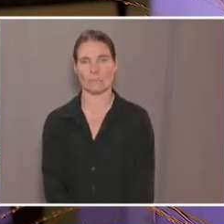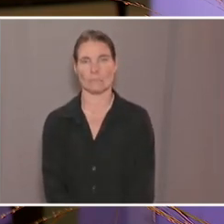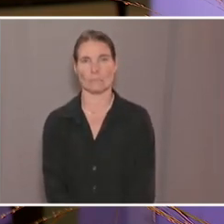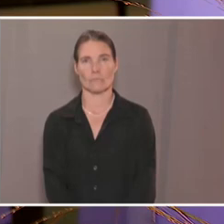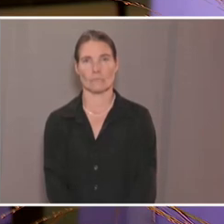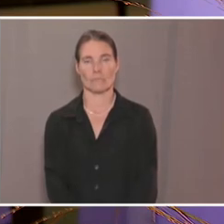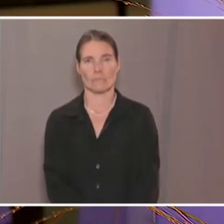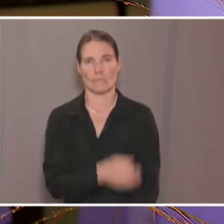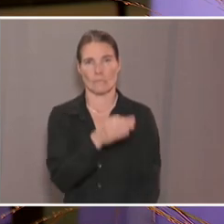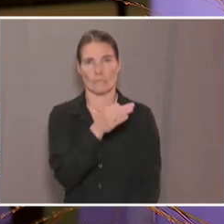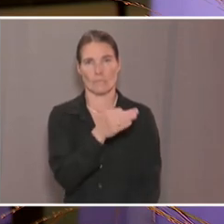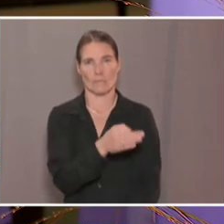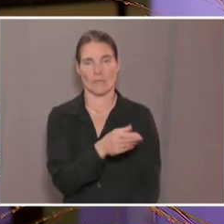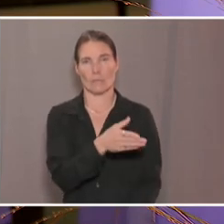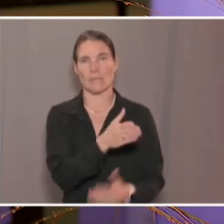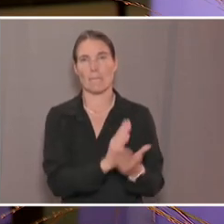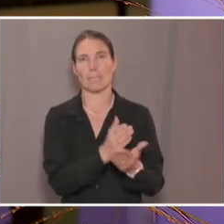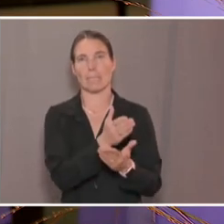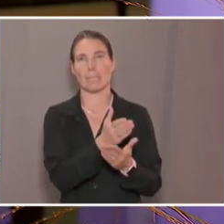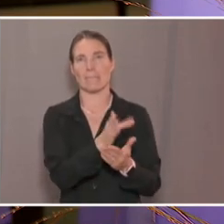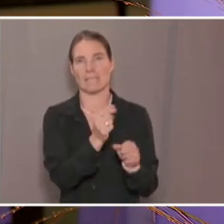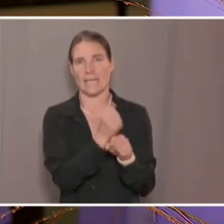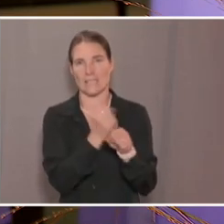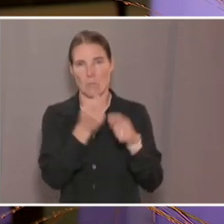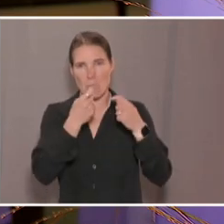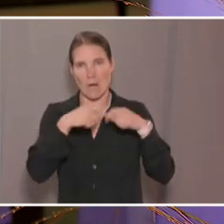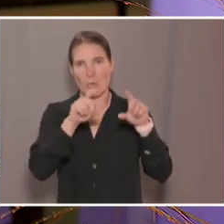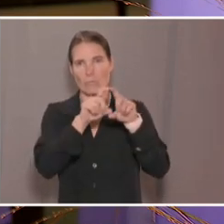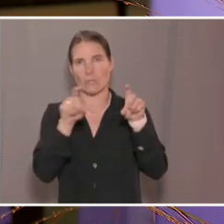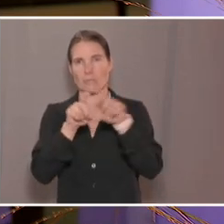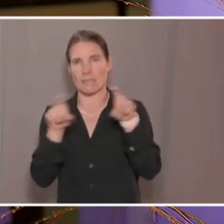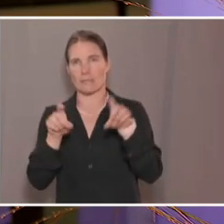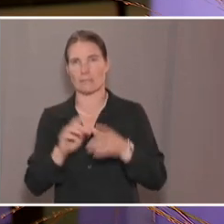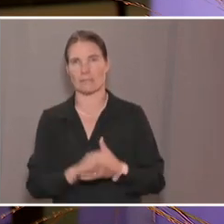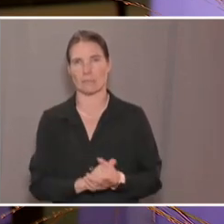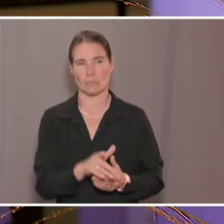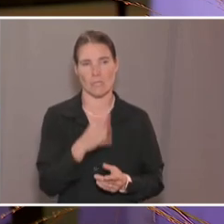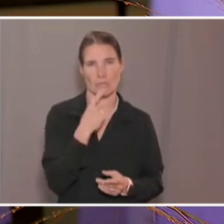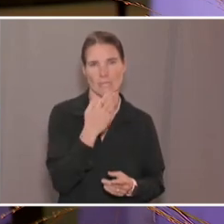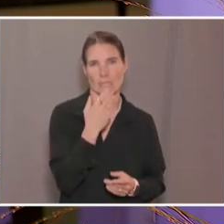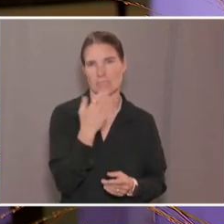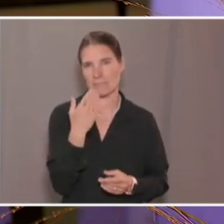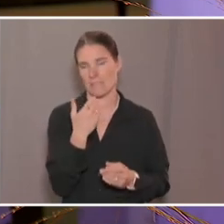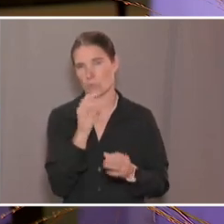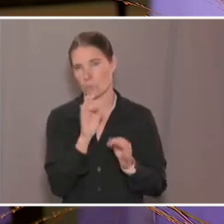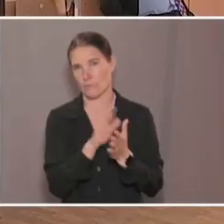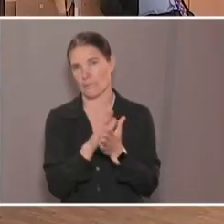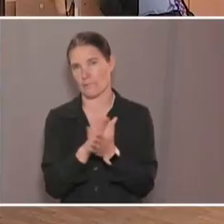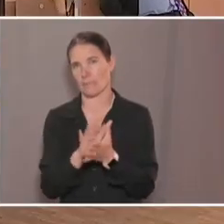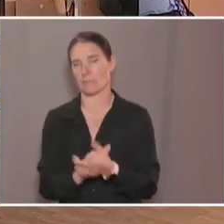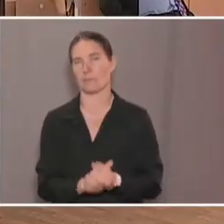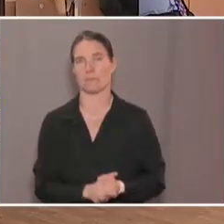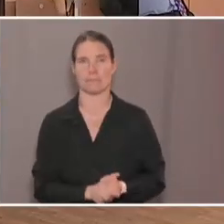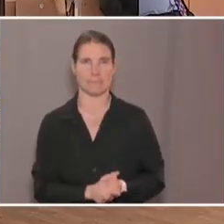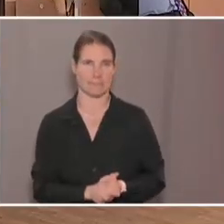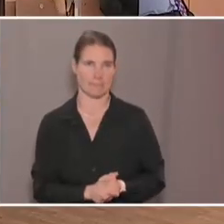Ich danke auch sehr den beteiligten Baufirmen. Das hat alles, wurde mir gesagt, sehr, sehr gut geklappt. Ich möchte auch mich ganz